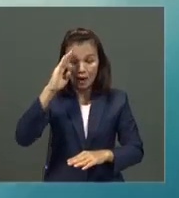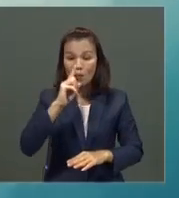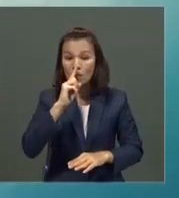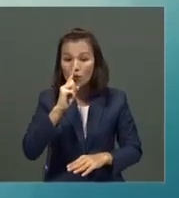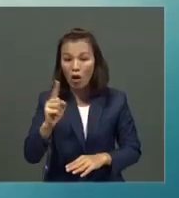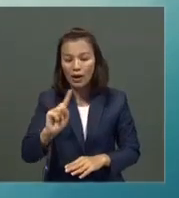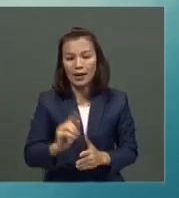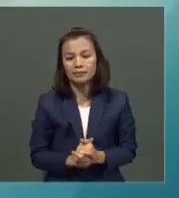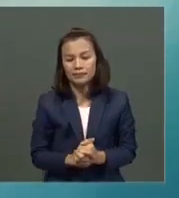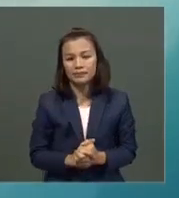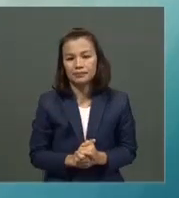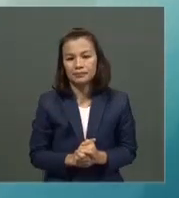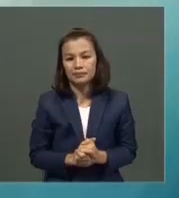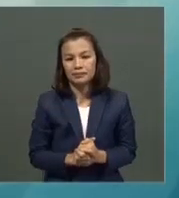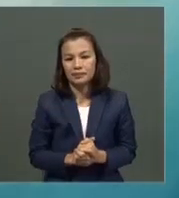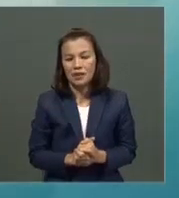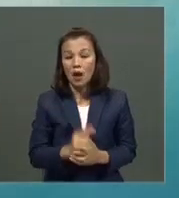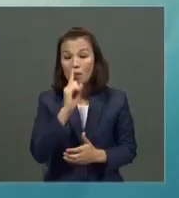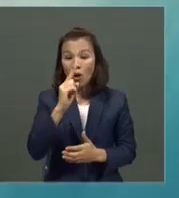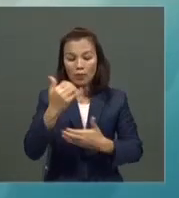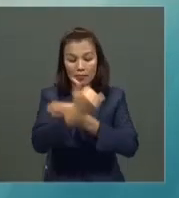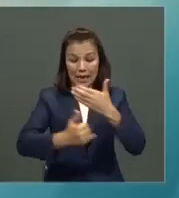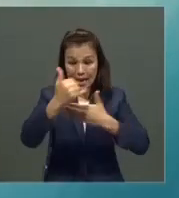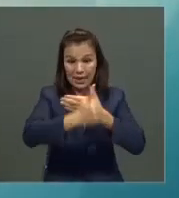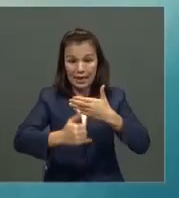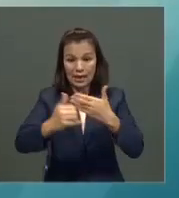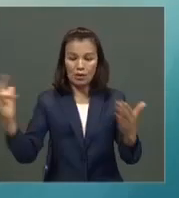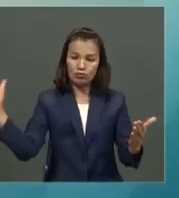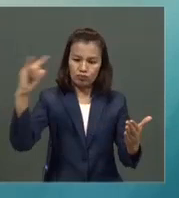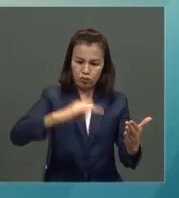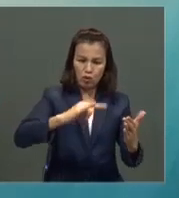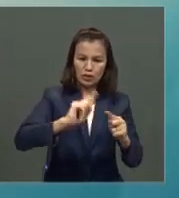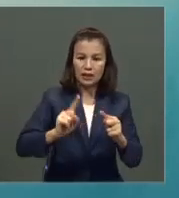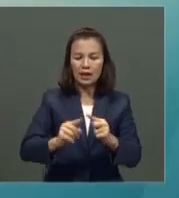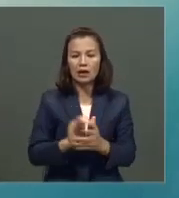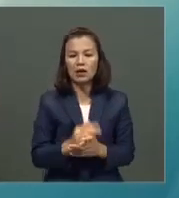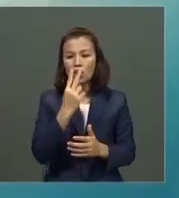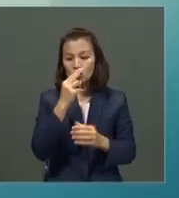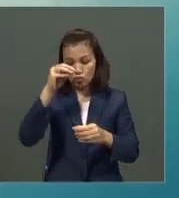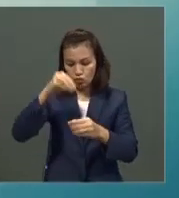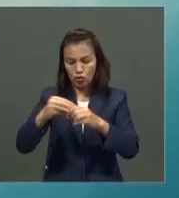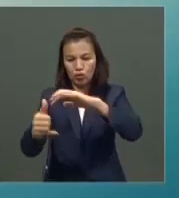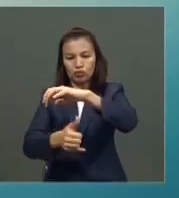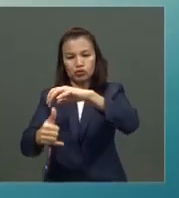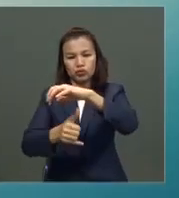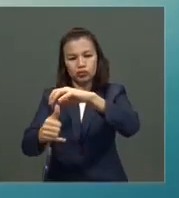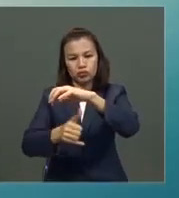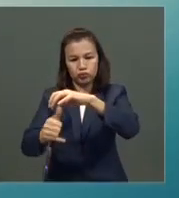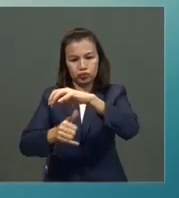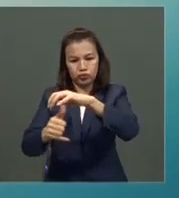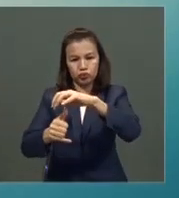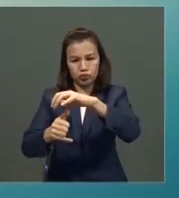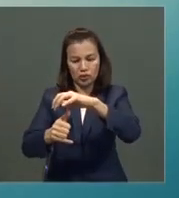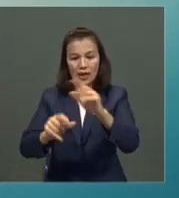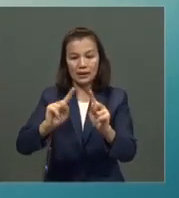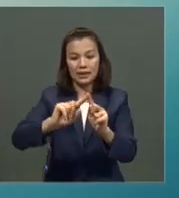คะว่าผู้ที่ผ่านเข้ามาในประเทศเนี่ยนะคะก็มีการเข้าไปกัก ักตัวที่ State Quarantine นับตั้ง